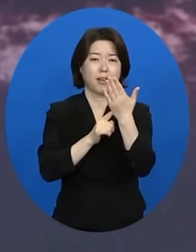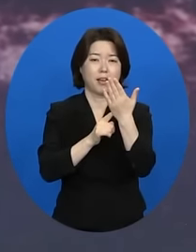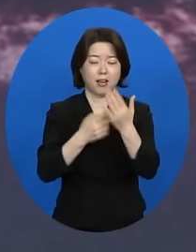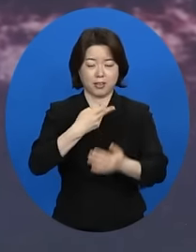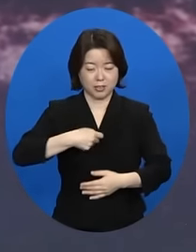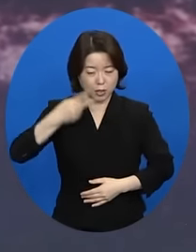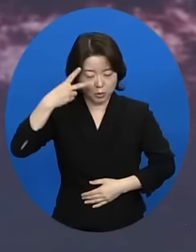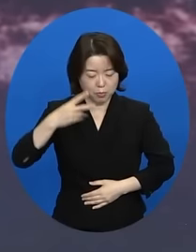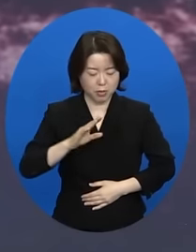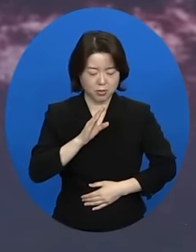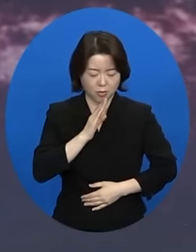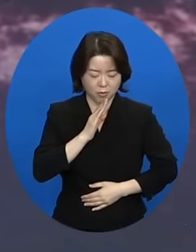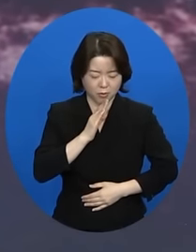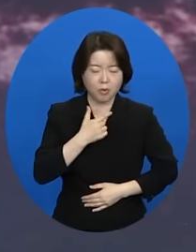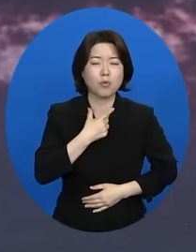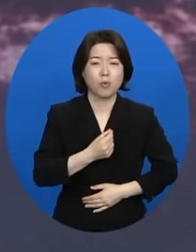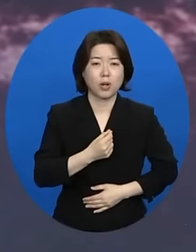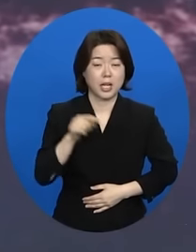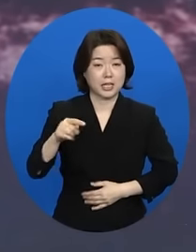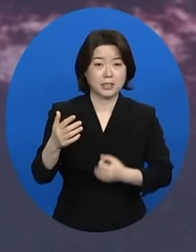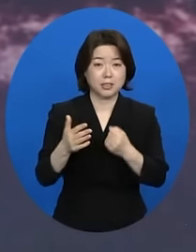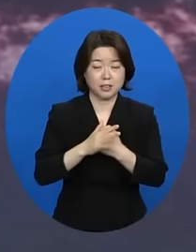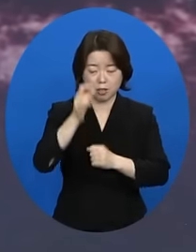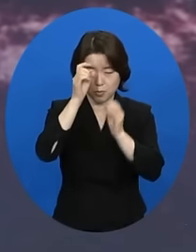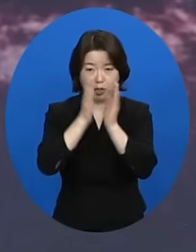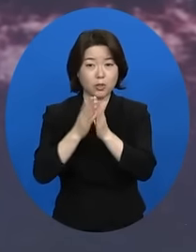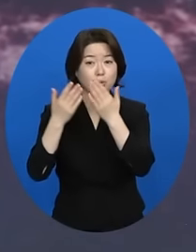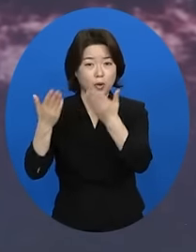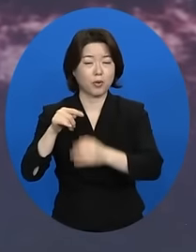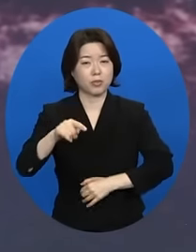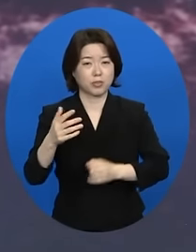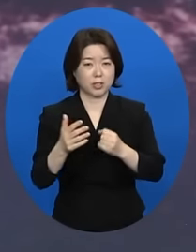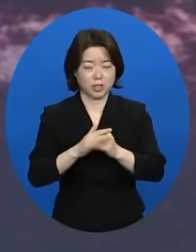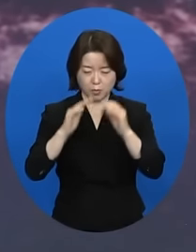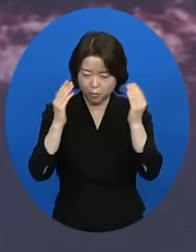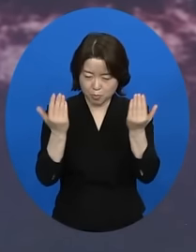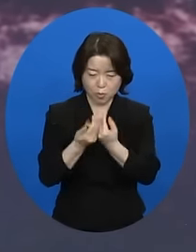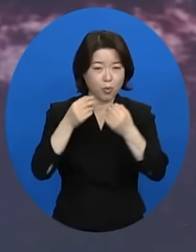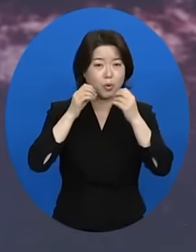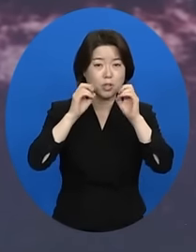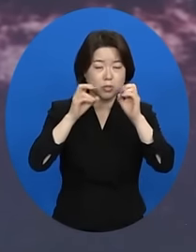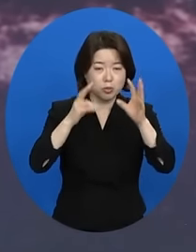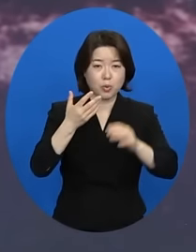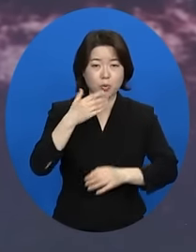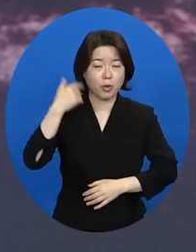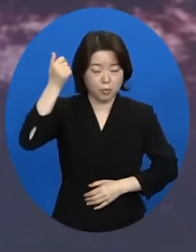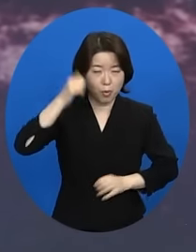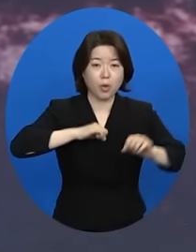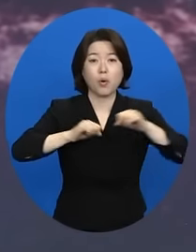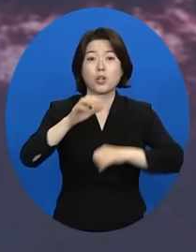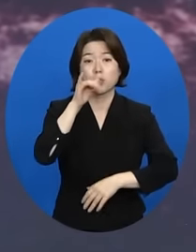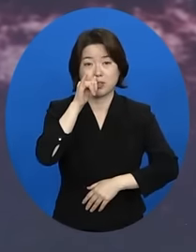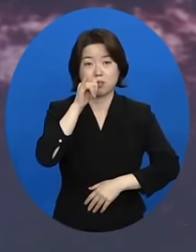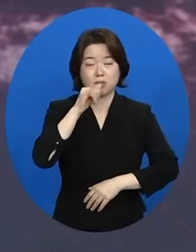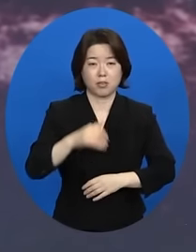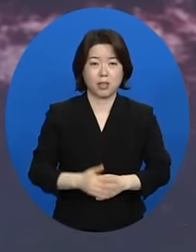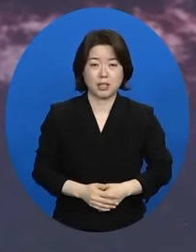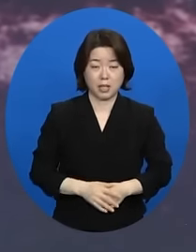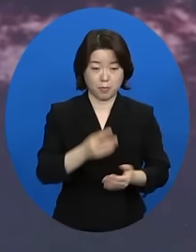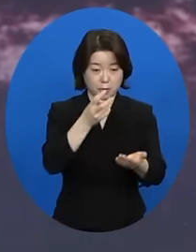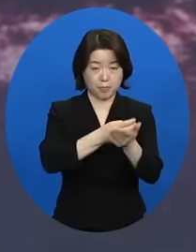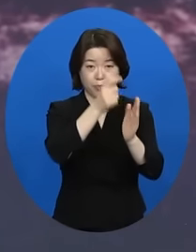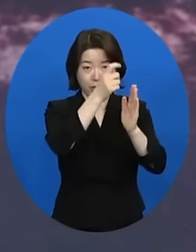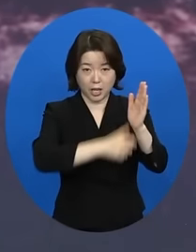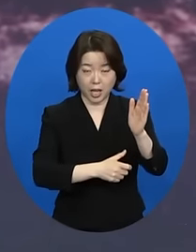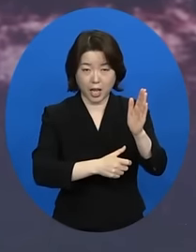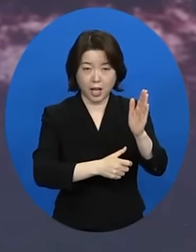바울은 너무나 원했고, 그것 때문에 기도하는 것이고, 그것 때문에 모든 선교와 목회를 하고 있다는 거예요. 그래서 이 감리교 운동을